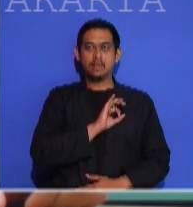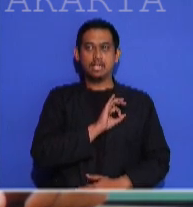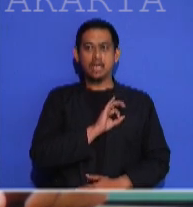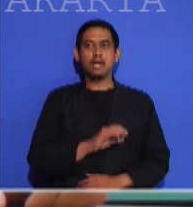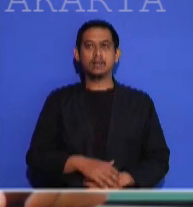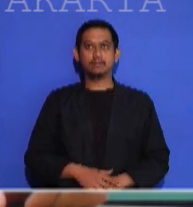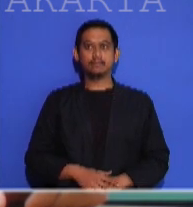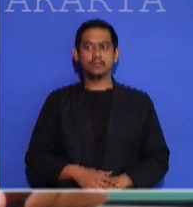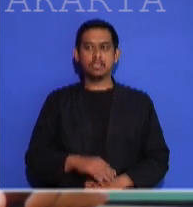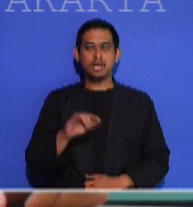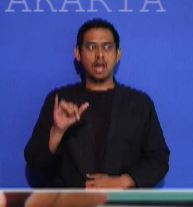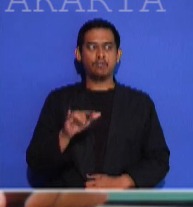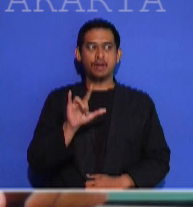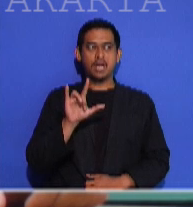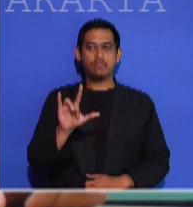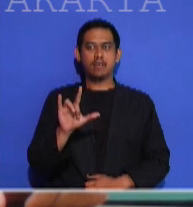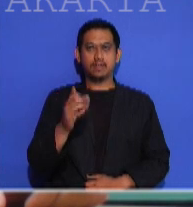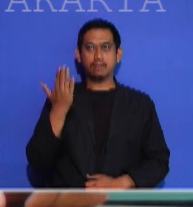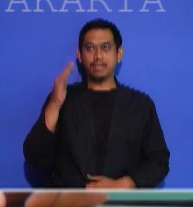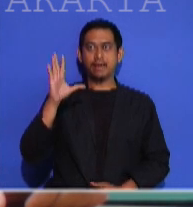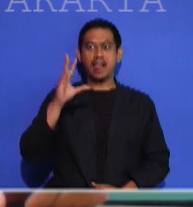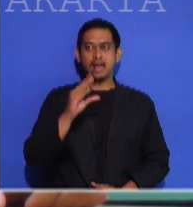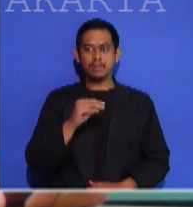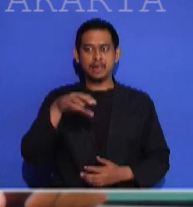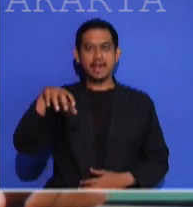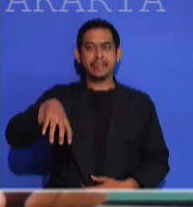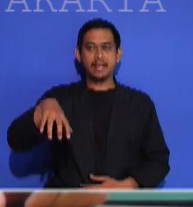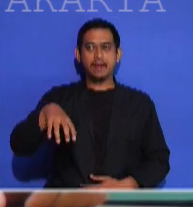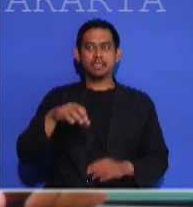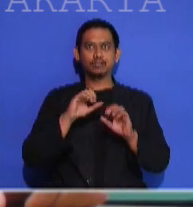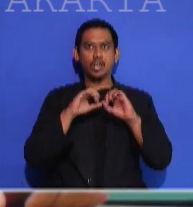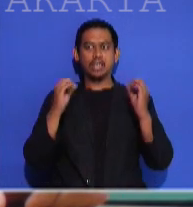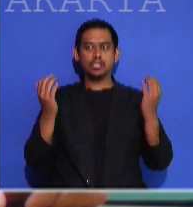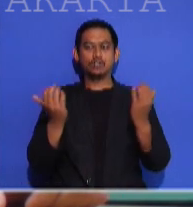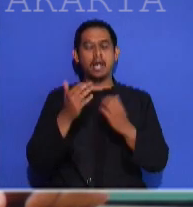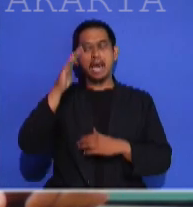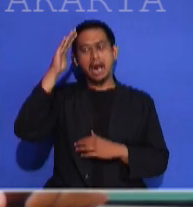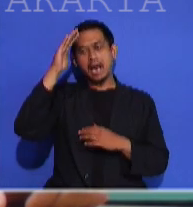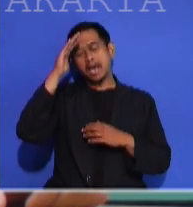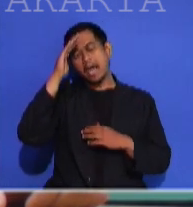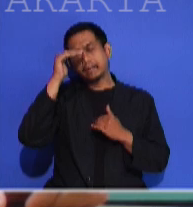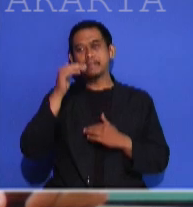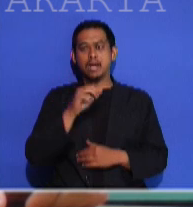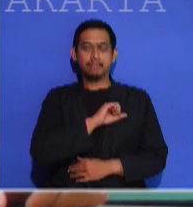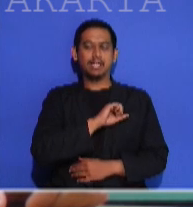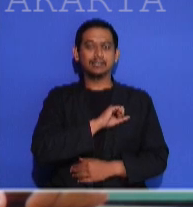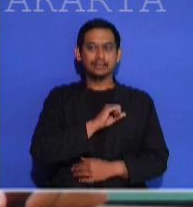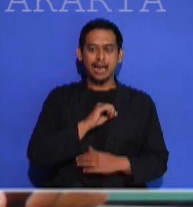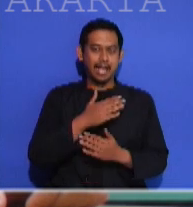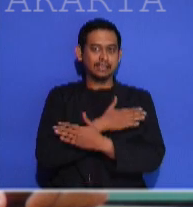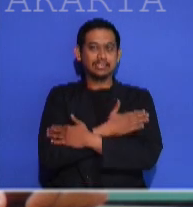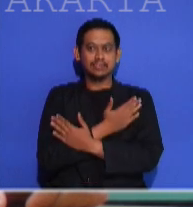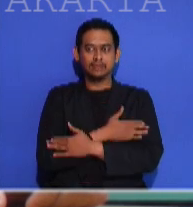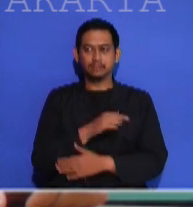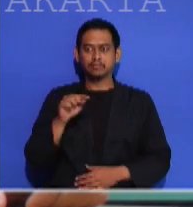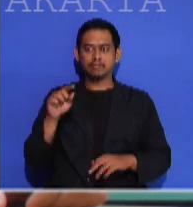serangkaian atraksi dan penampilan seni yang dihelat di Stadion Harapan Bangsa Banda Aceh ya perhelatan olahraga terbesar di tanah